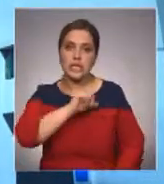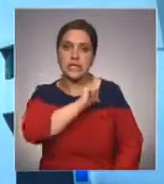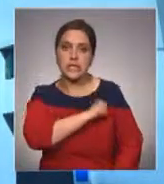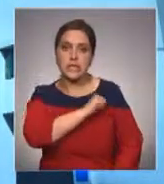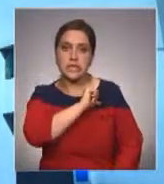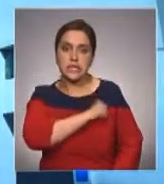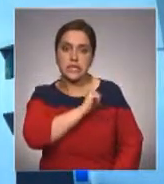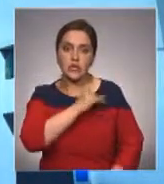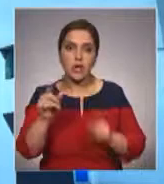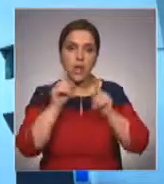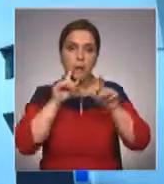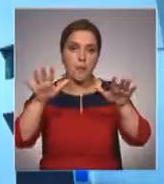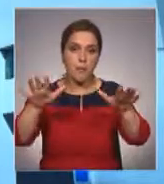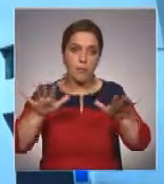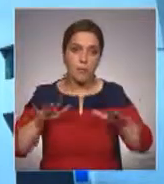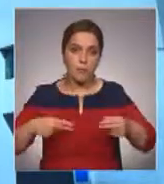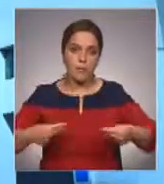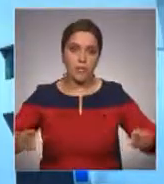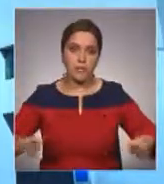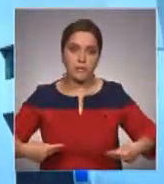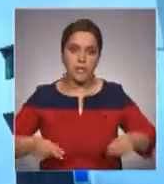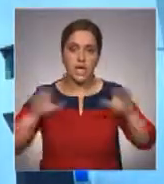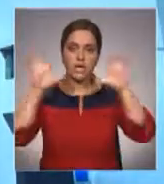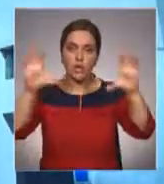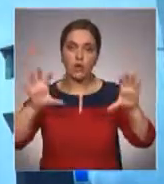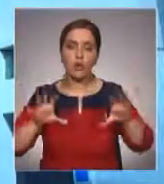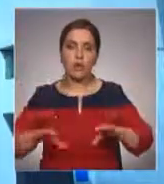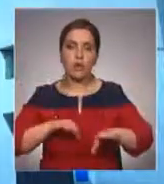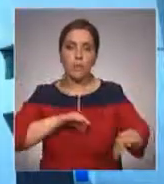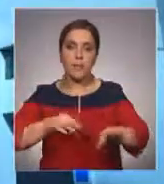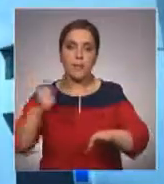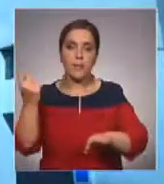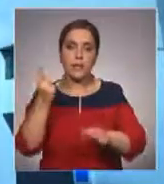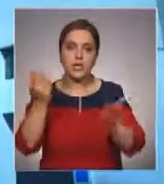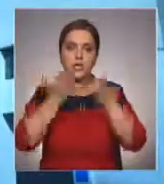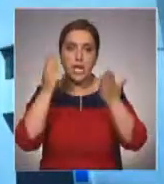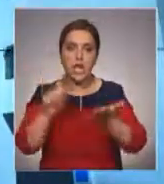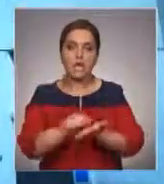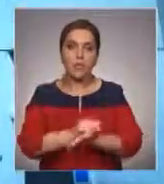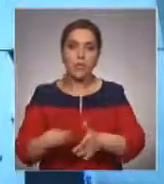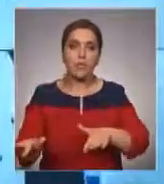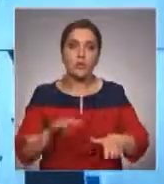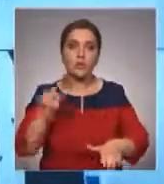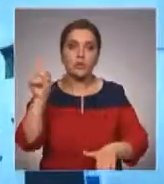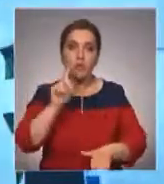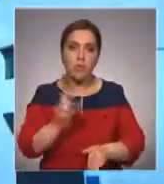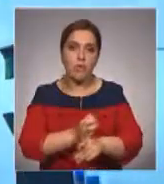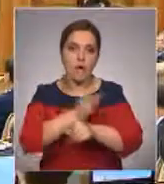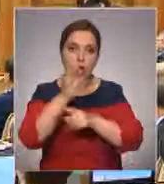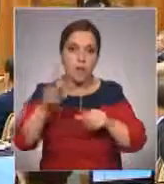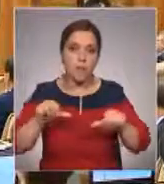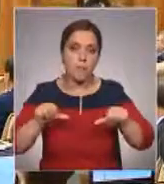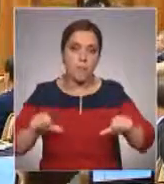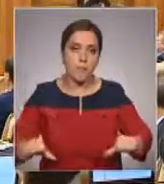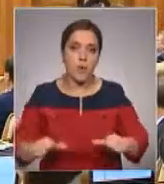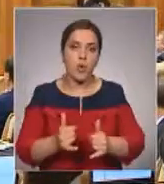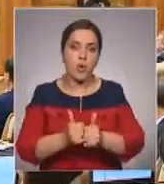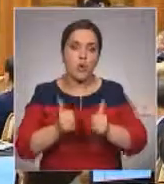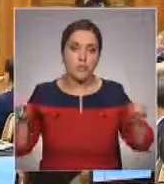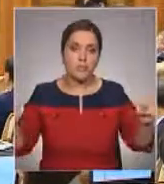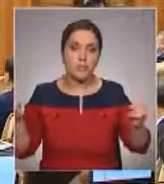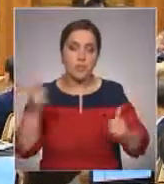депутаты одобрили соответствующий законопроект в первом чтении. Документ разработали для того, чтобы создать правовую основу деятельности частных